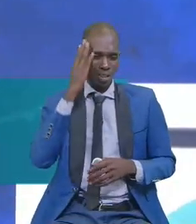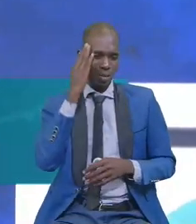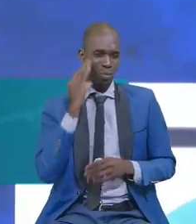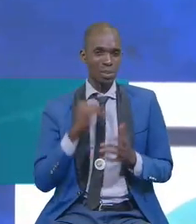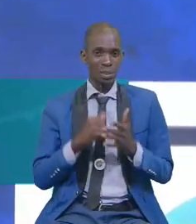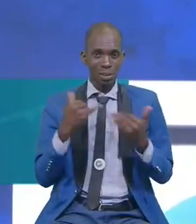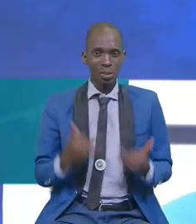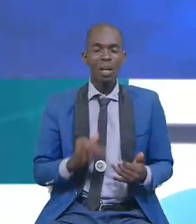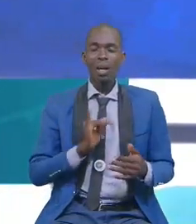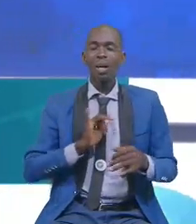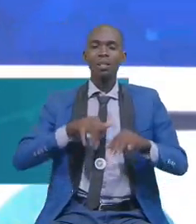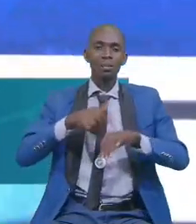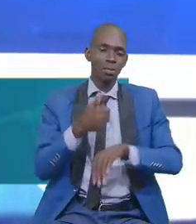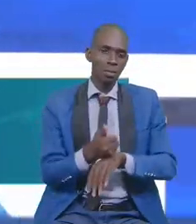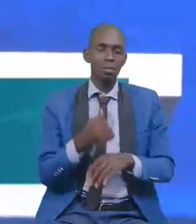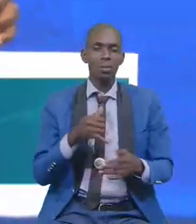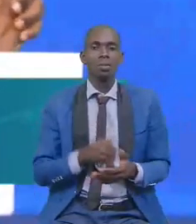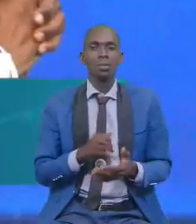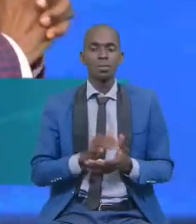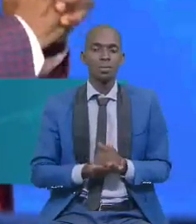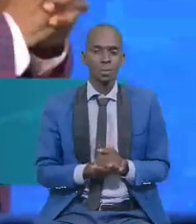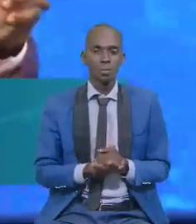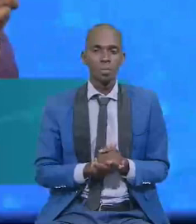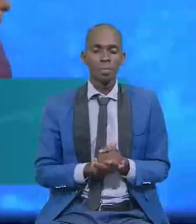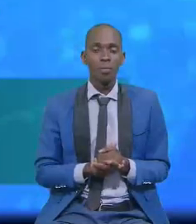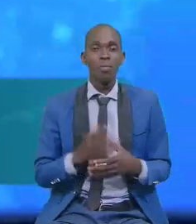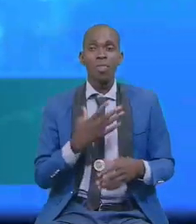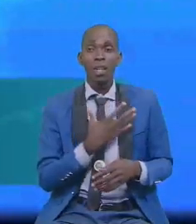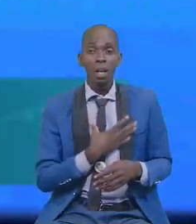Je l'espère maintenant, je l'affirme.